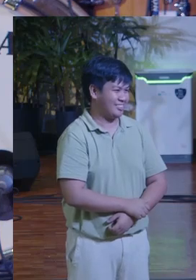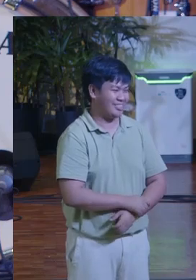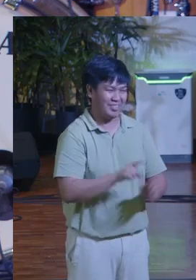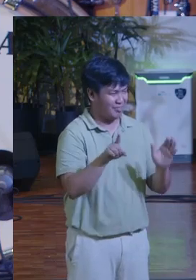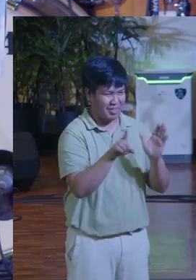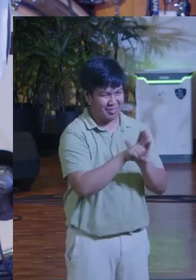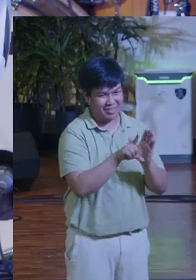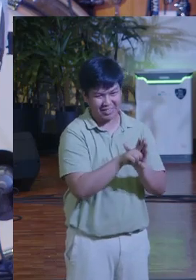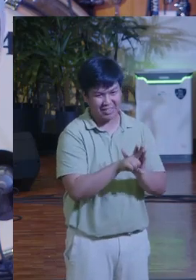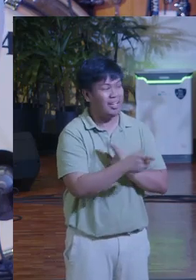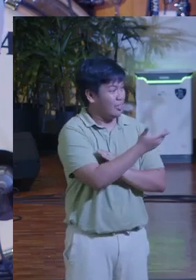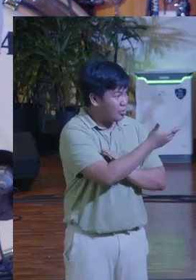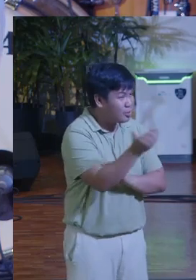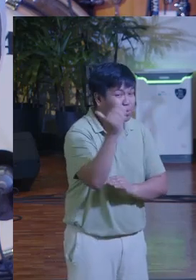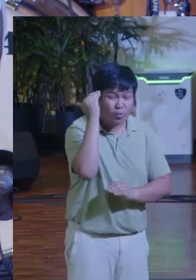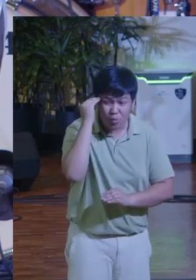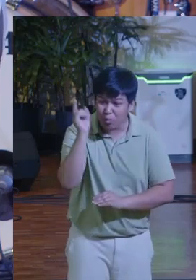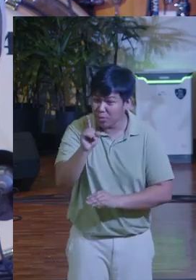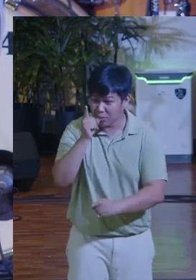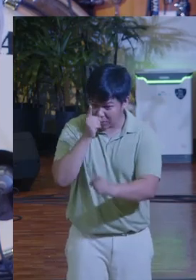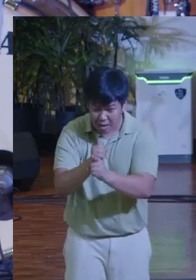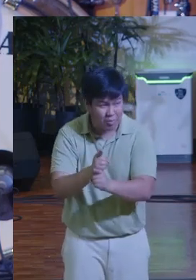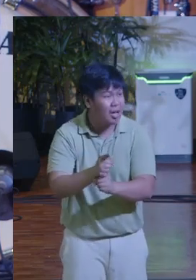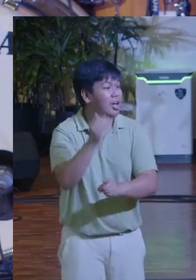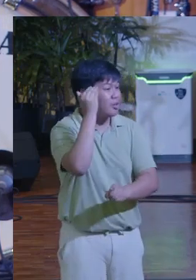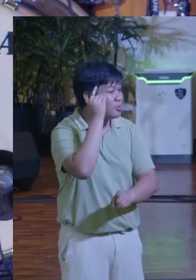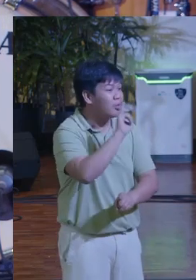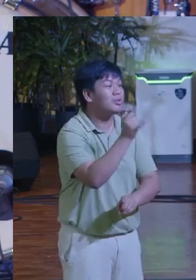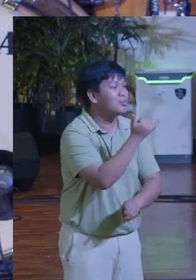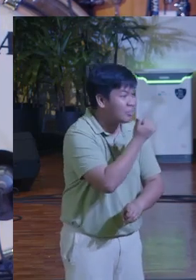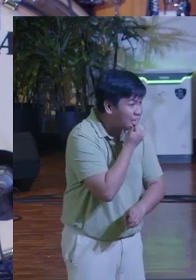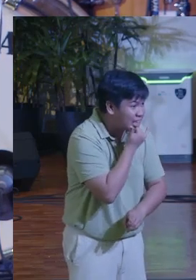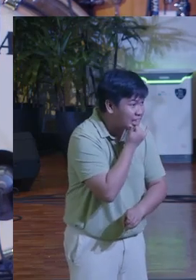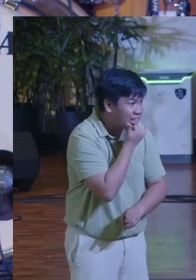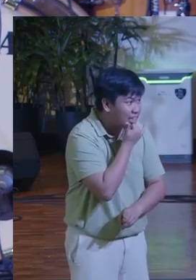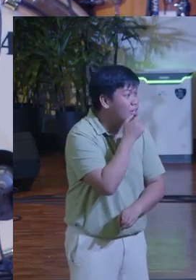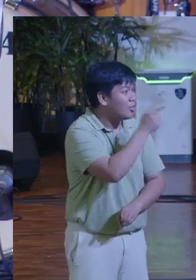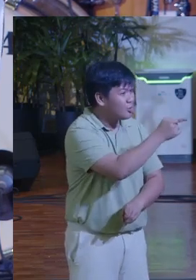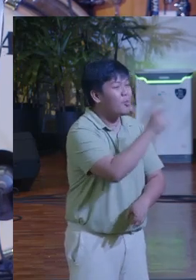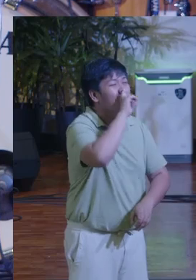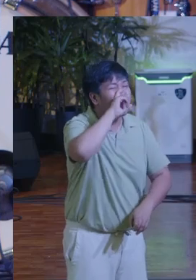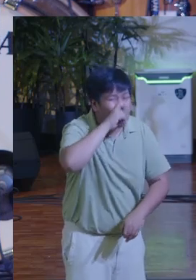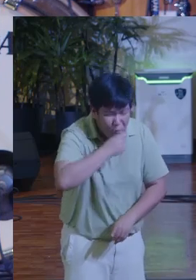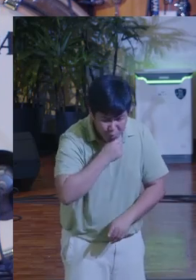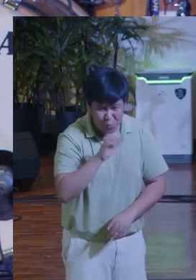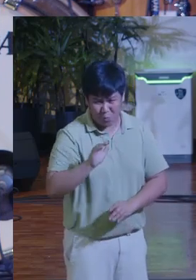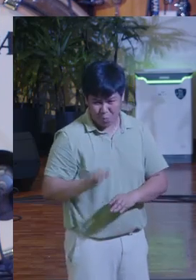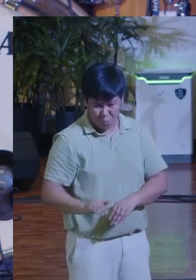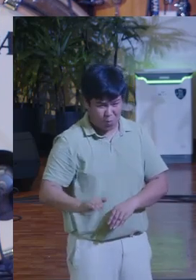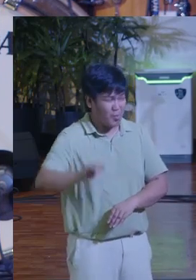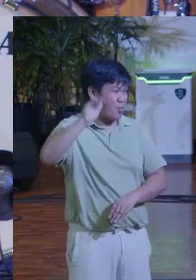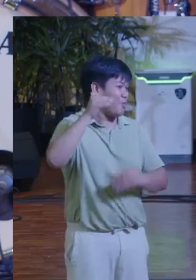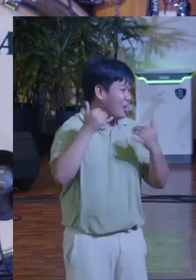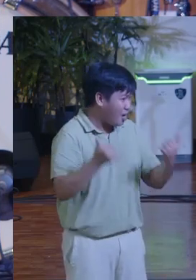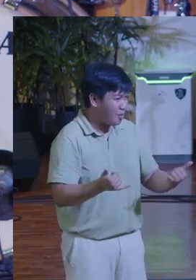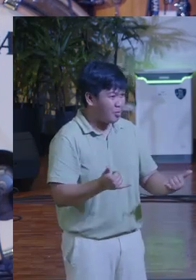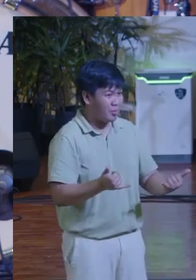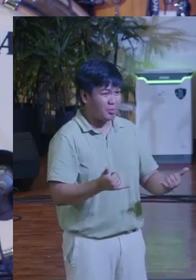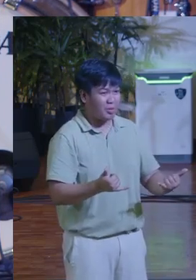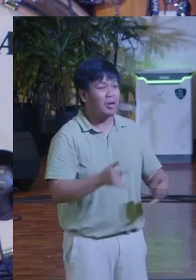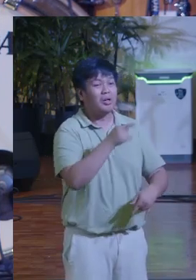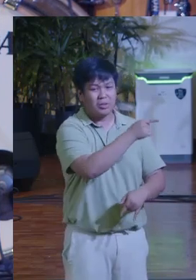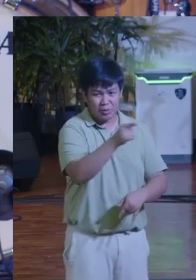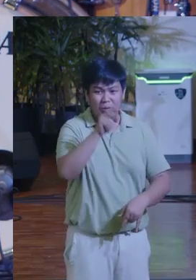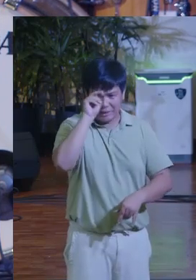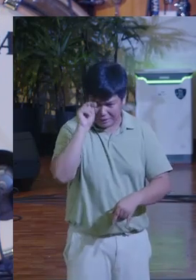kung ano ang tama at mali. Kayo ang magsaliksik at kayo ang